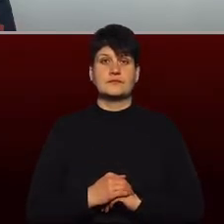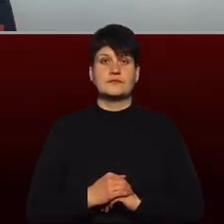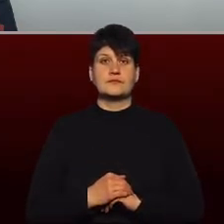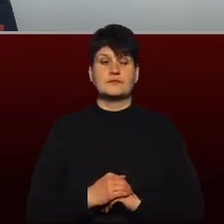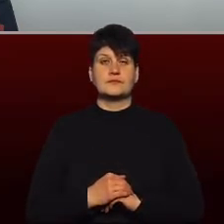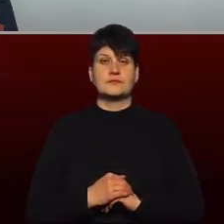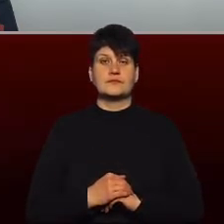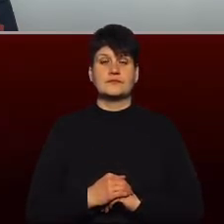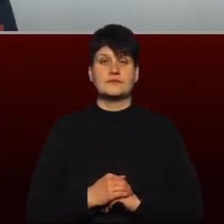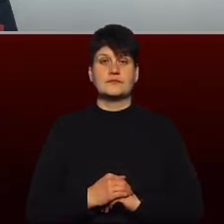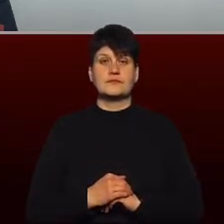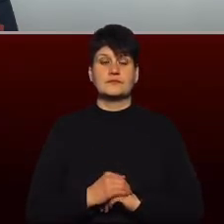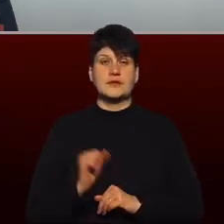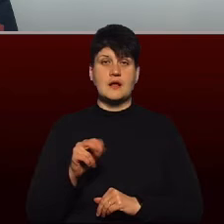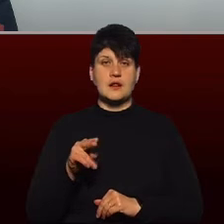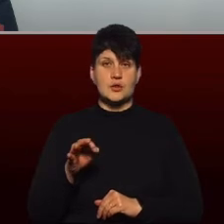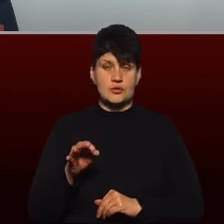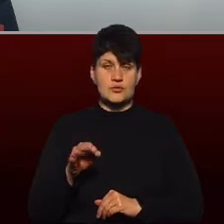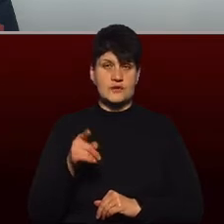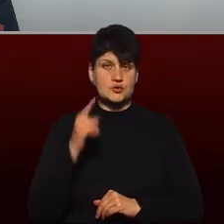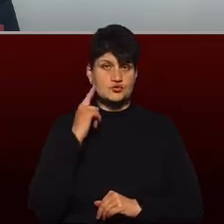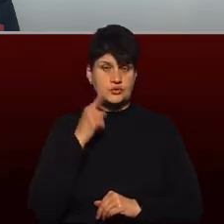Алло, ви в ефірі, говоріть ваше запитання.